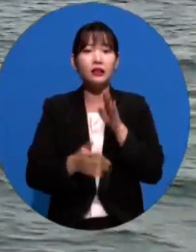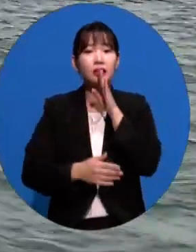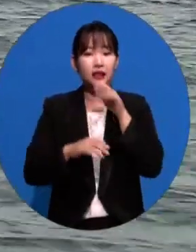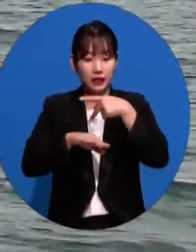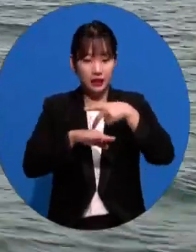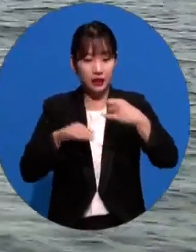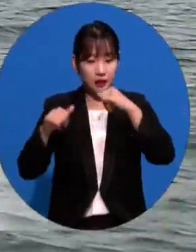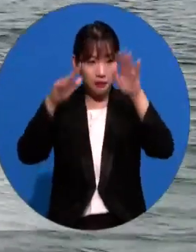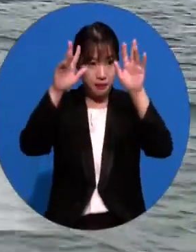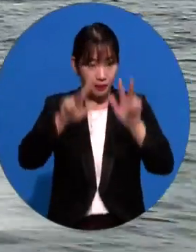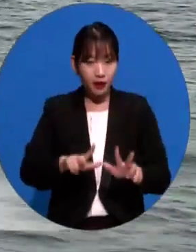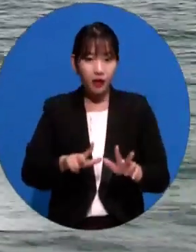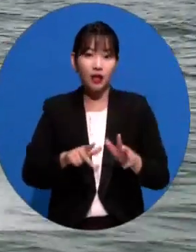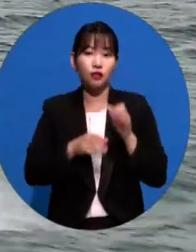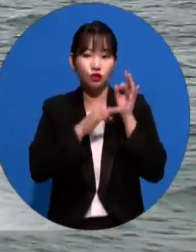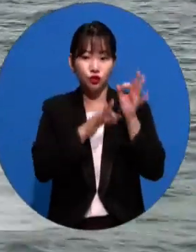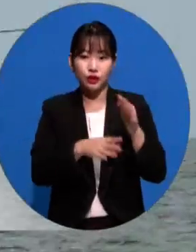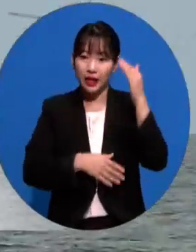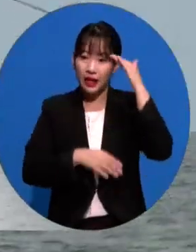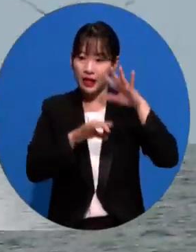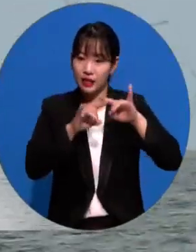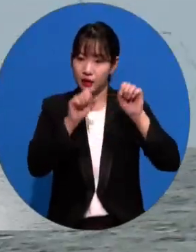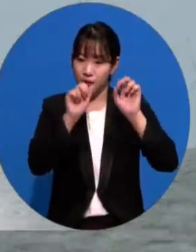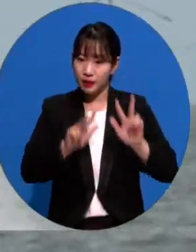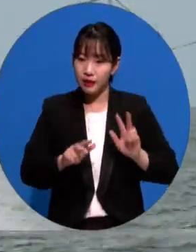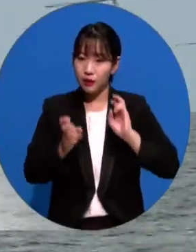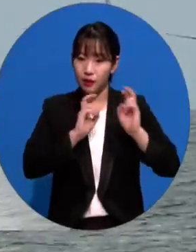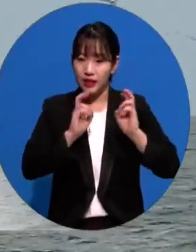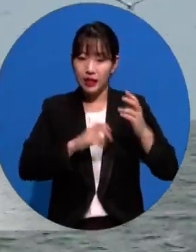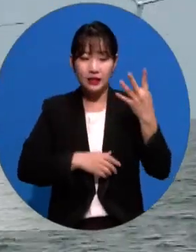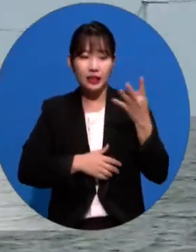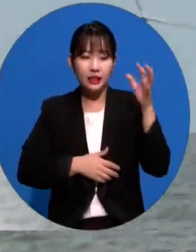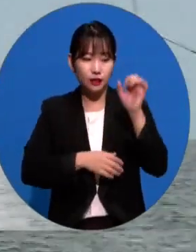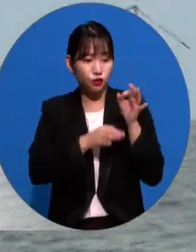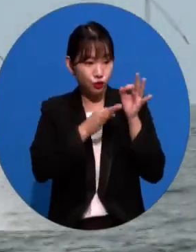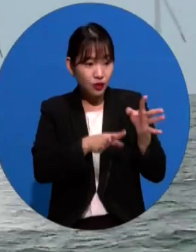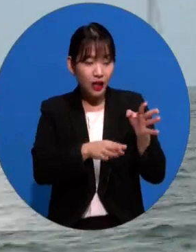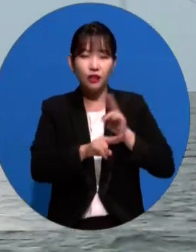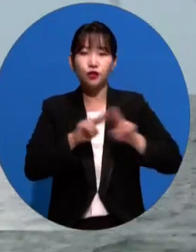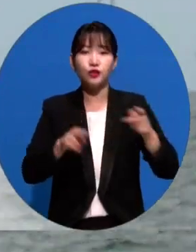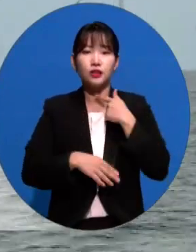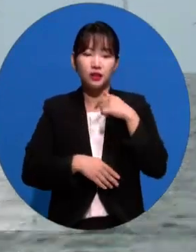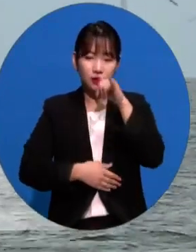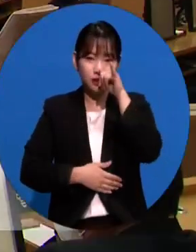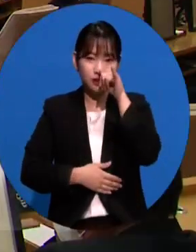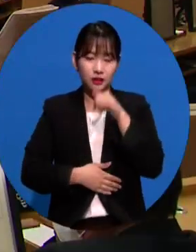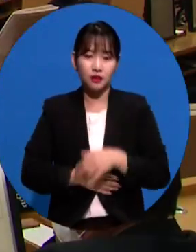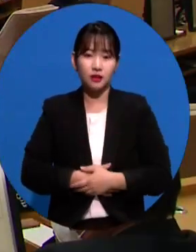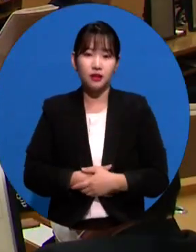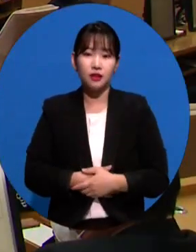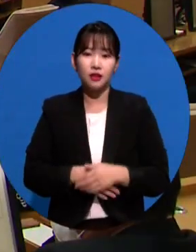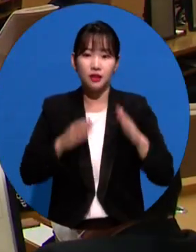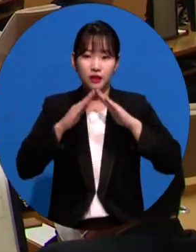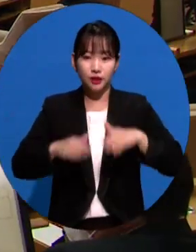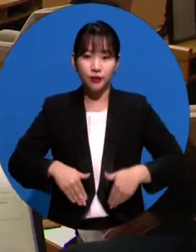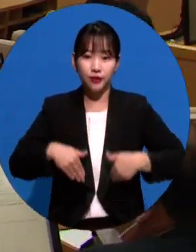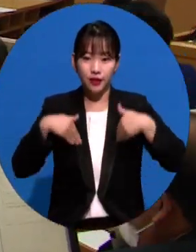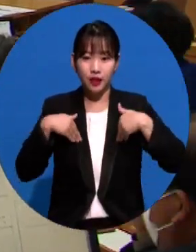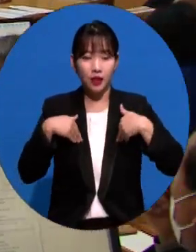신한 해상풍력 등에 출자한 한전 발전자회사가 4천억 원대 투자를 철회하기도 했습니다.